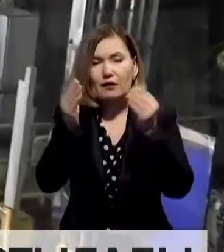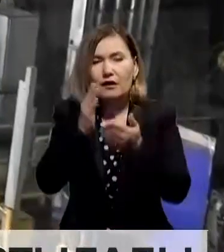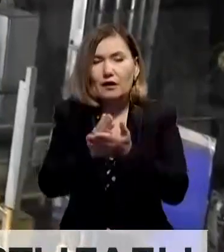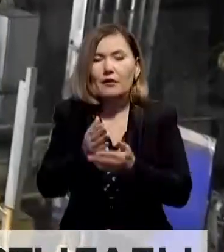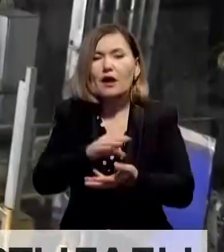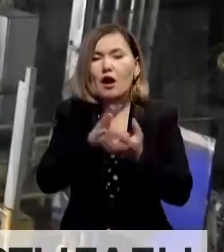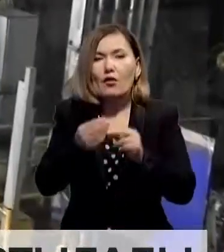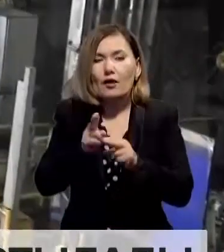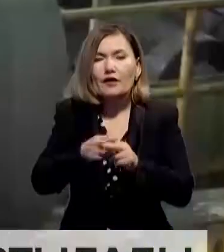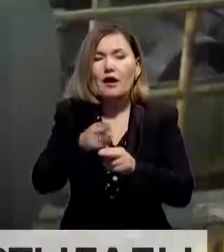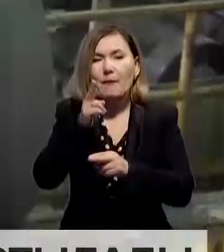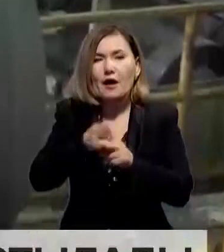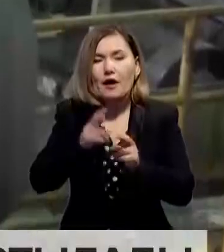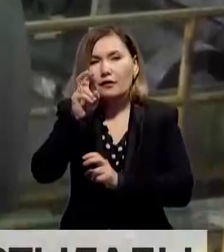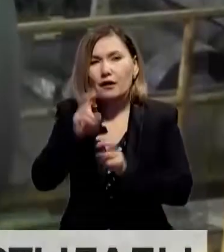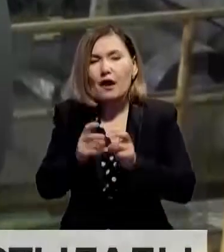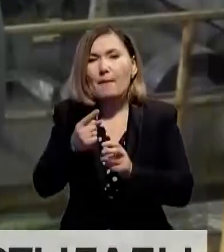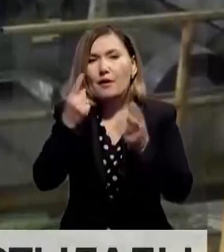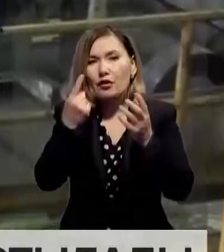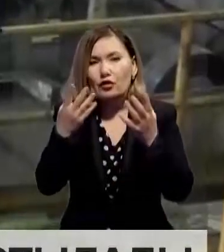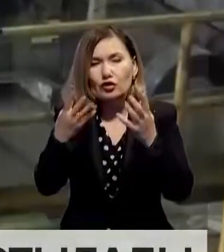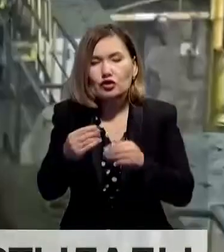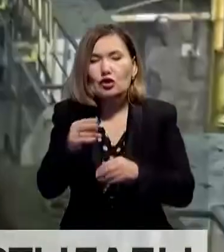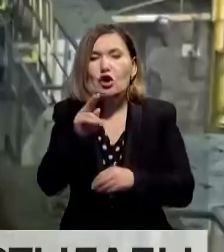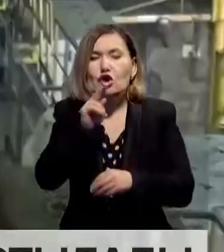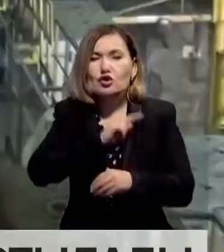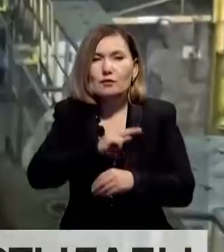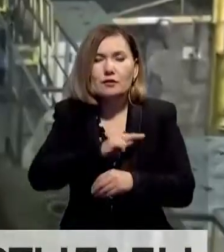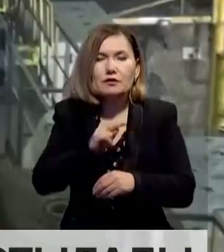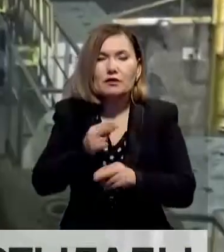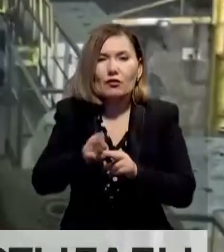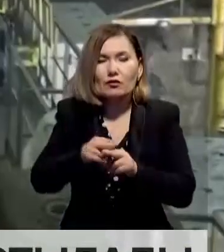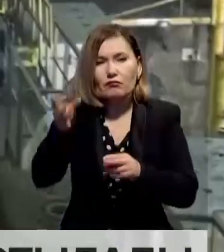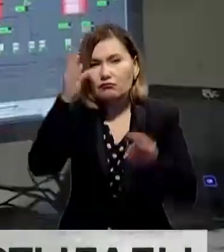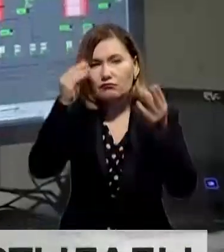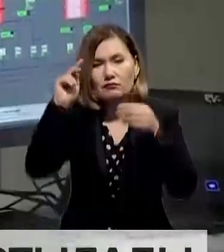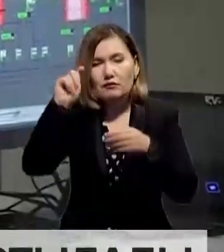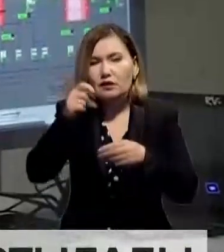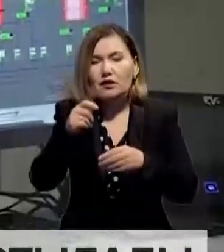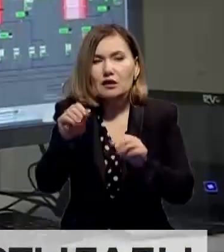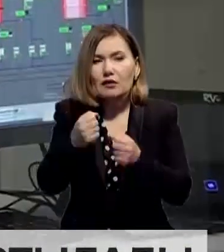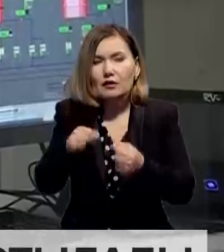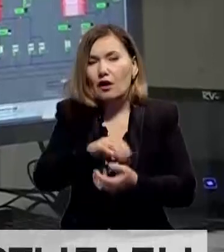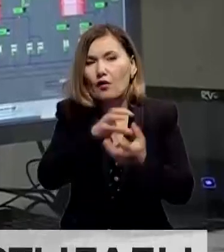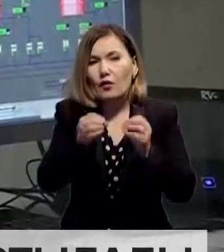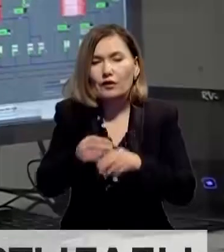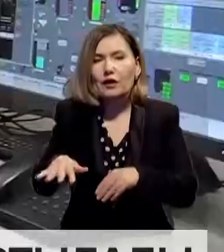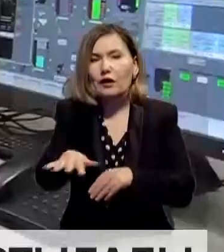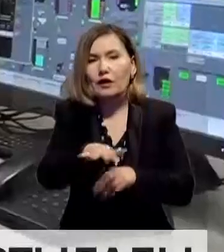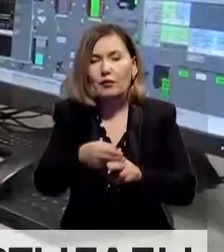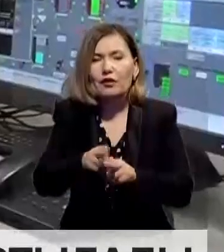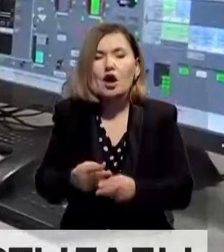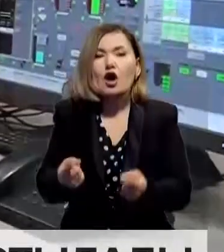Металлургия комбинатының жұмысымен бір күнде танысып шығу мүмкін емес. Кәсіпорын автокөлік пен теміржол көлігі қатынайтын бүтіндей